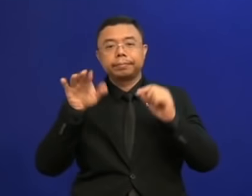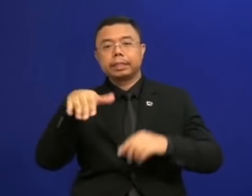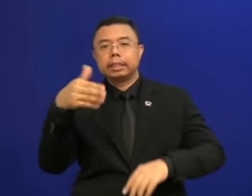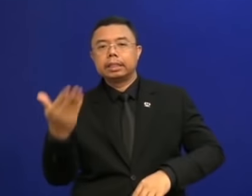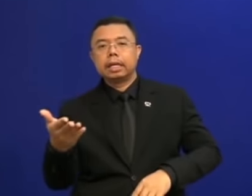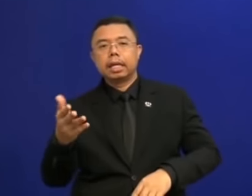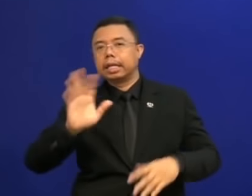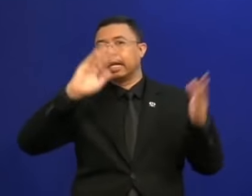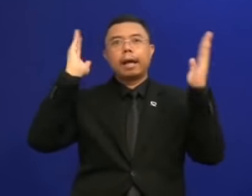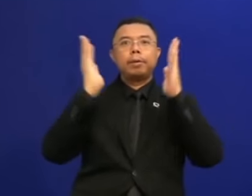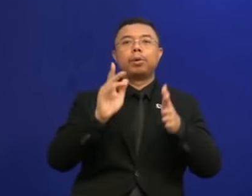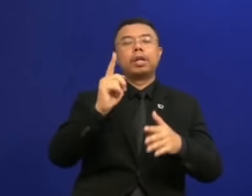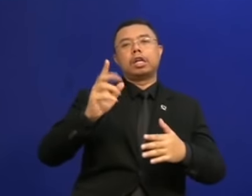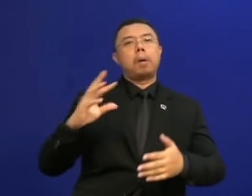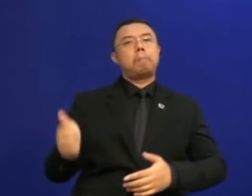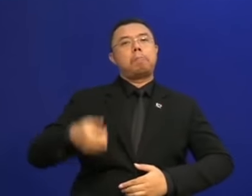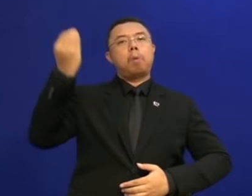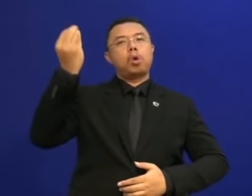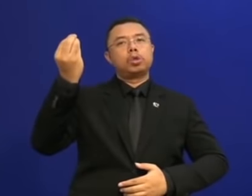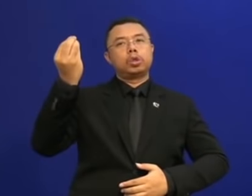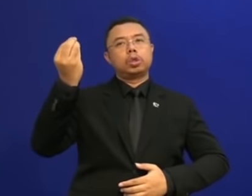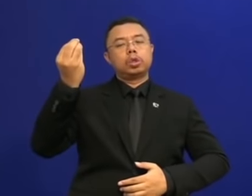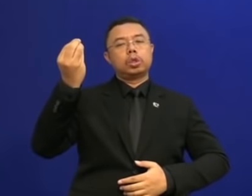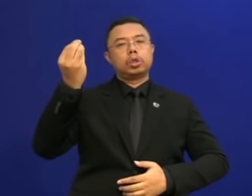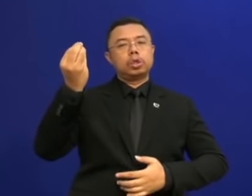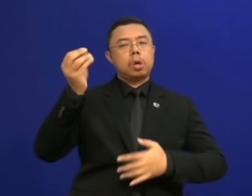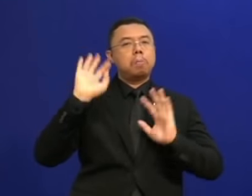tak peduli apakah dia konglomerat,